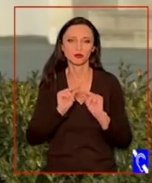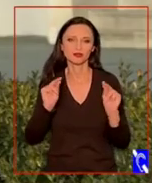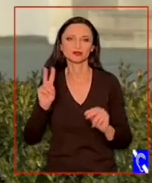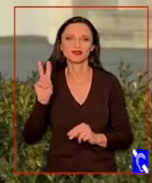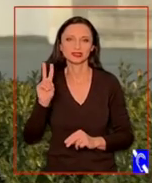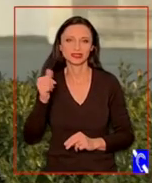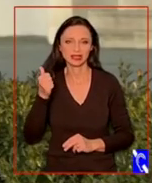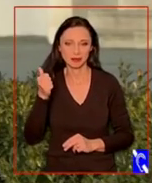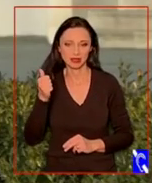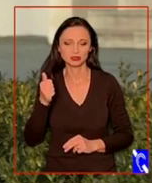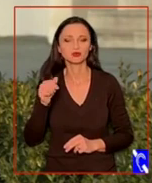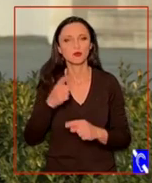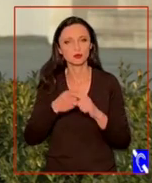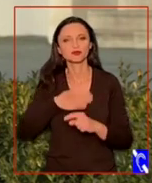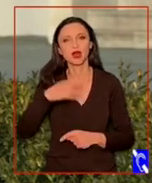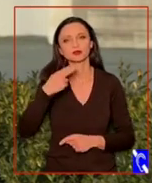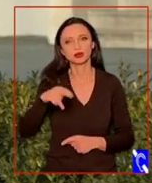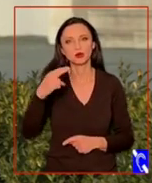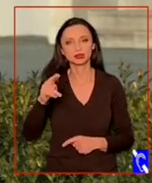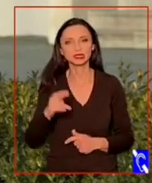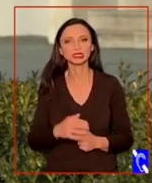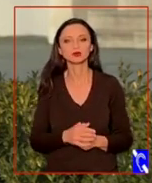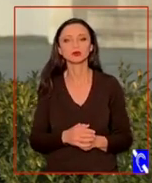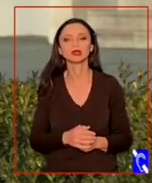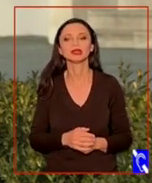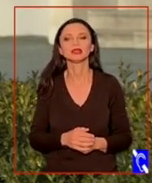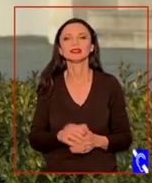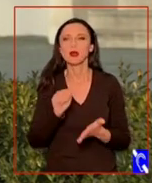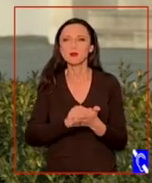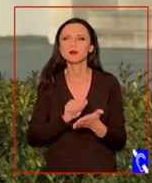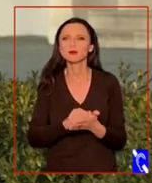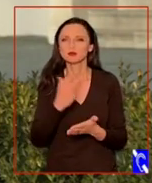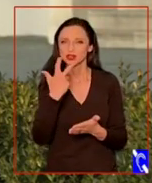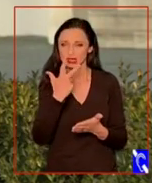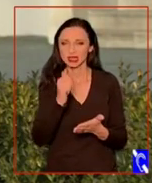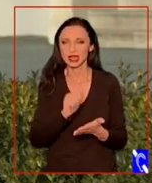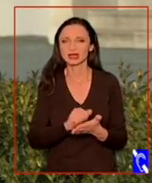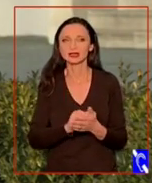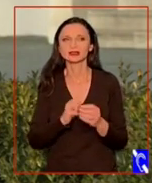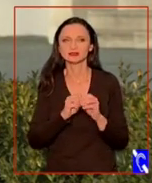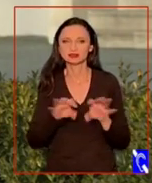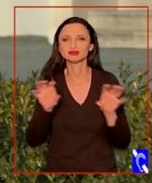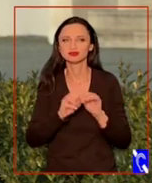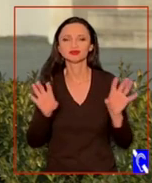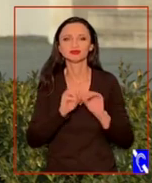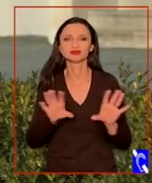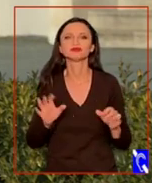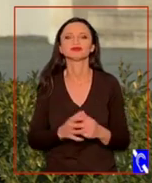totodată să doresc să continui editarea celor trei volume ale cărții și să